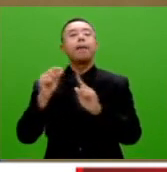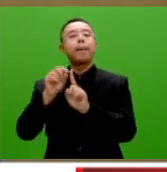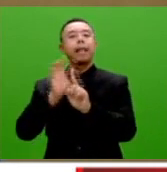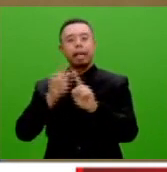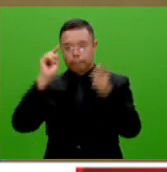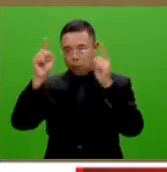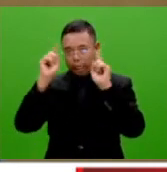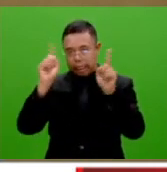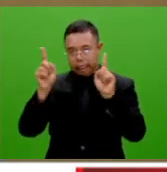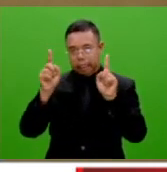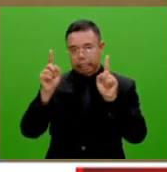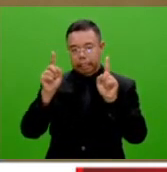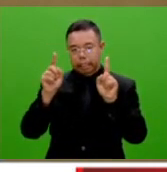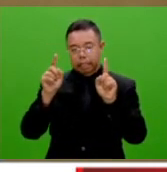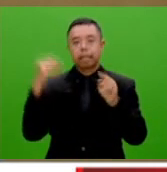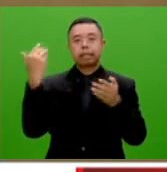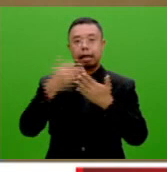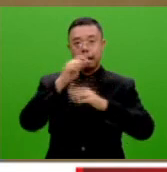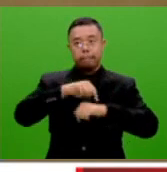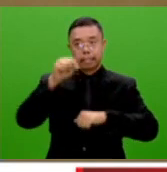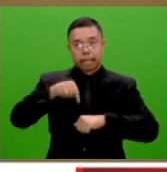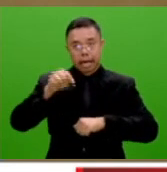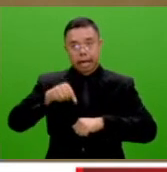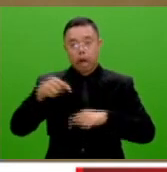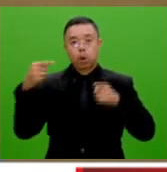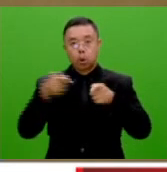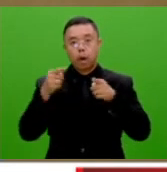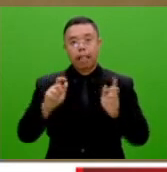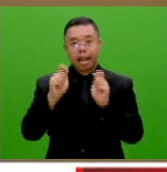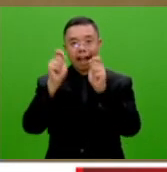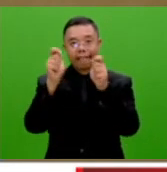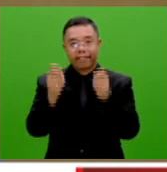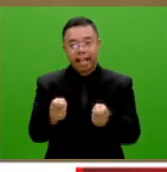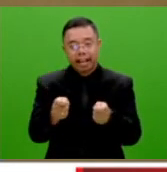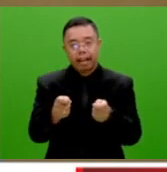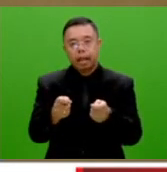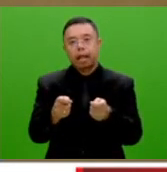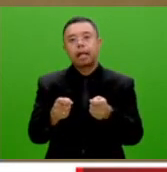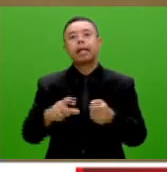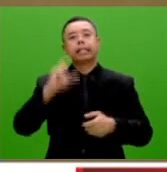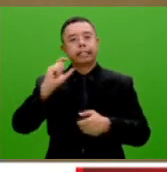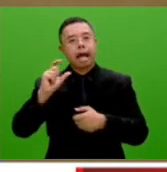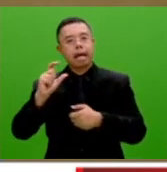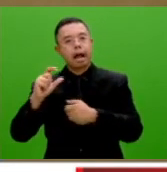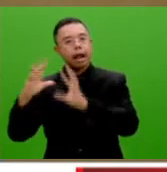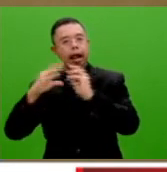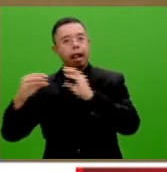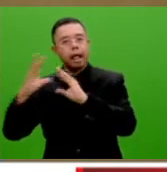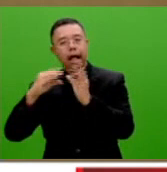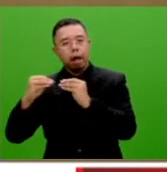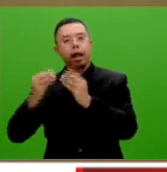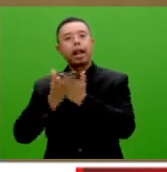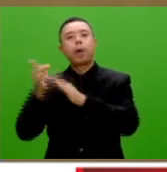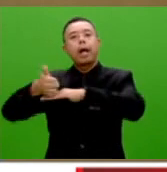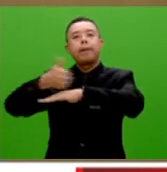politik. Sampai saat gugatan AHU didaftarkan, mekanisme melalui Mahkamah Partai